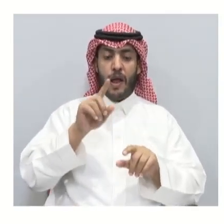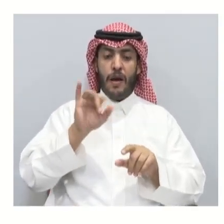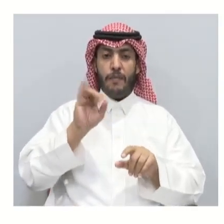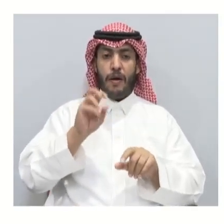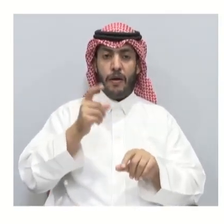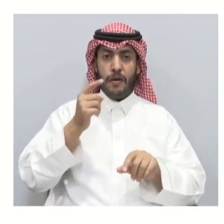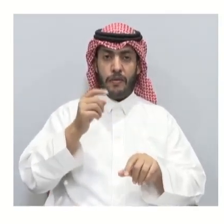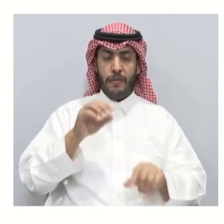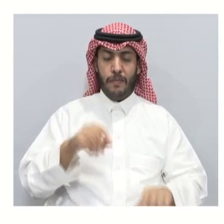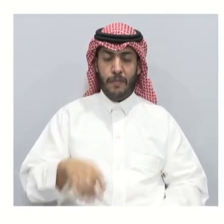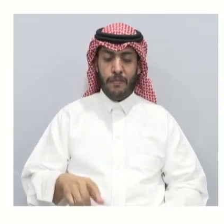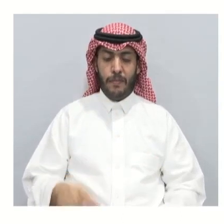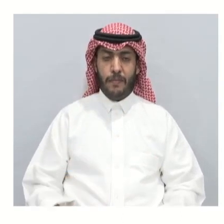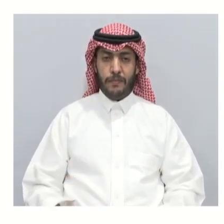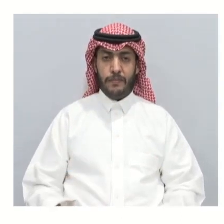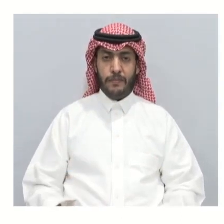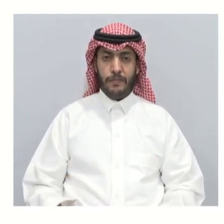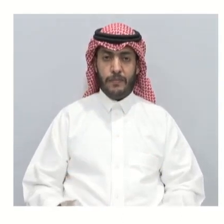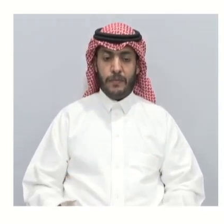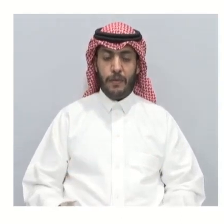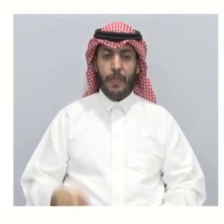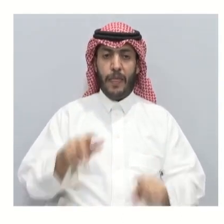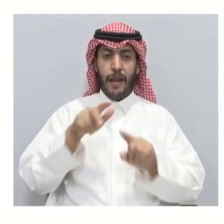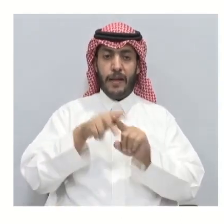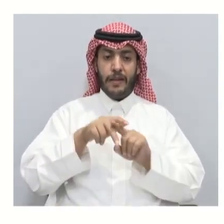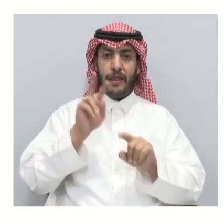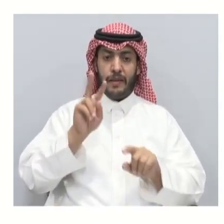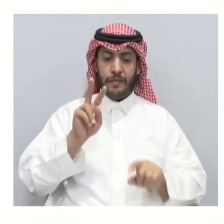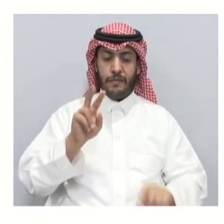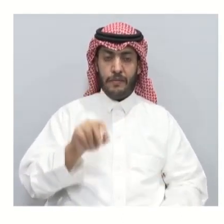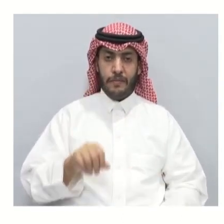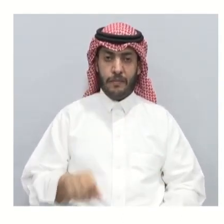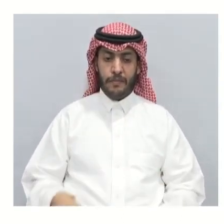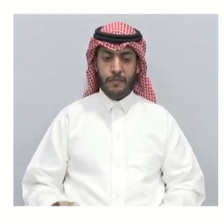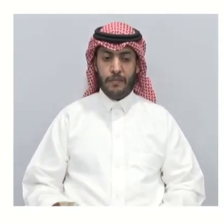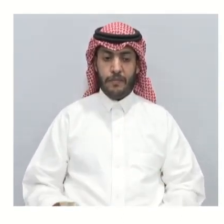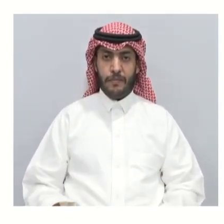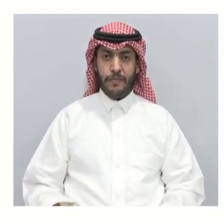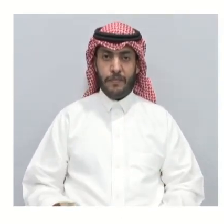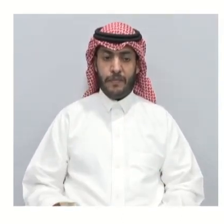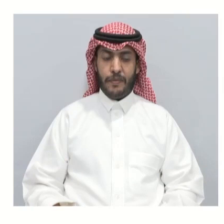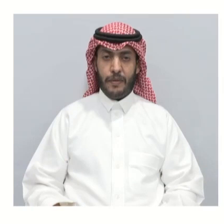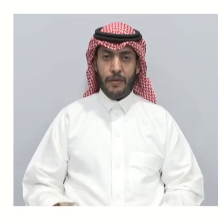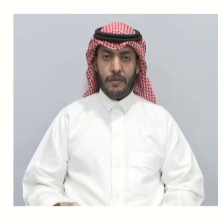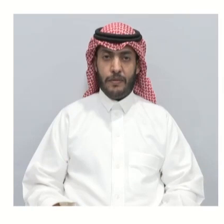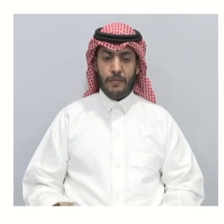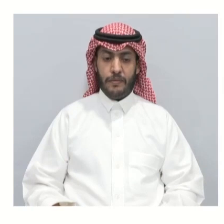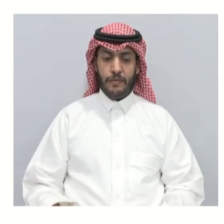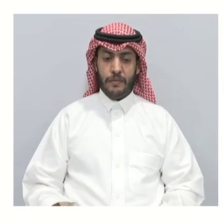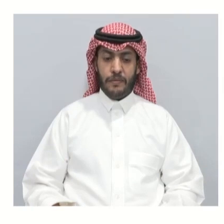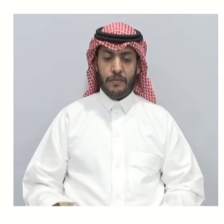امهاران ما هي بارك الله فيكم الحصانه بارك الله فيكم اذا لدينا حصنان اسعدكم الله